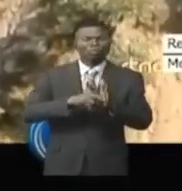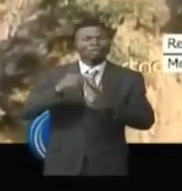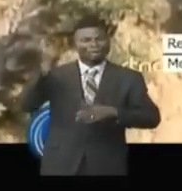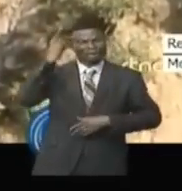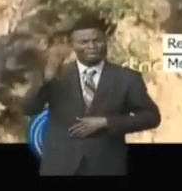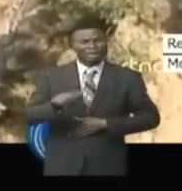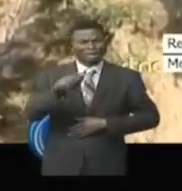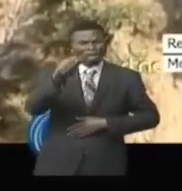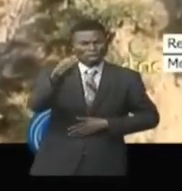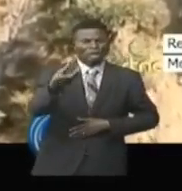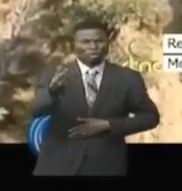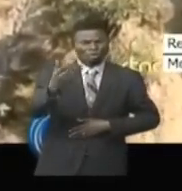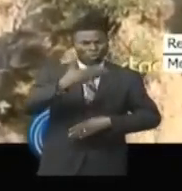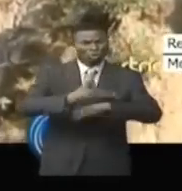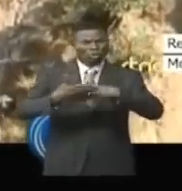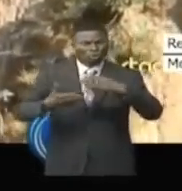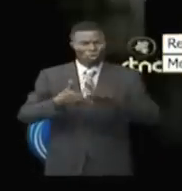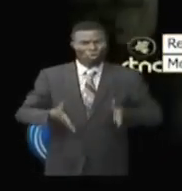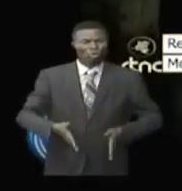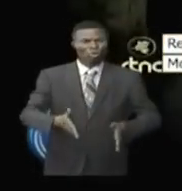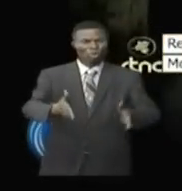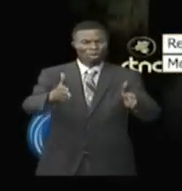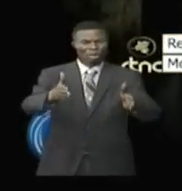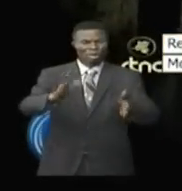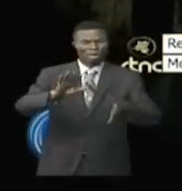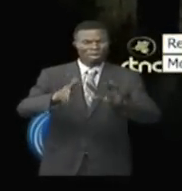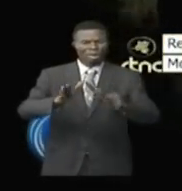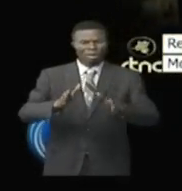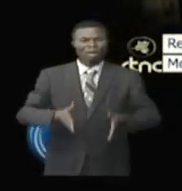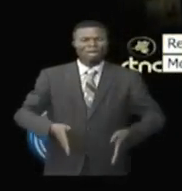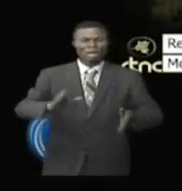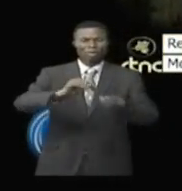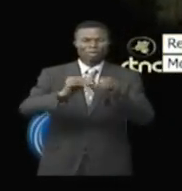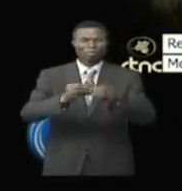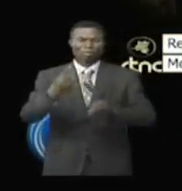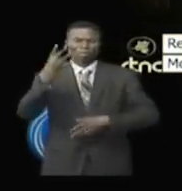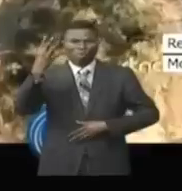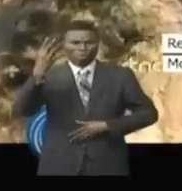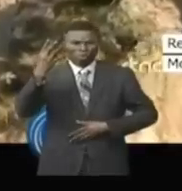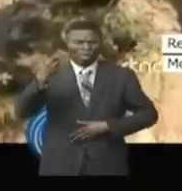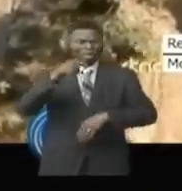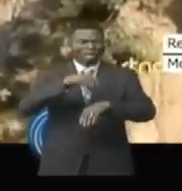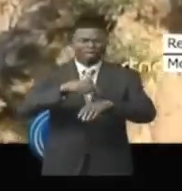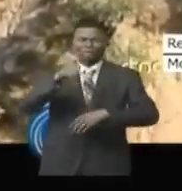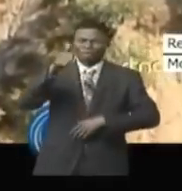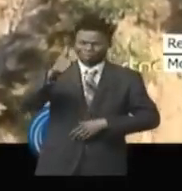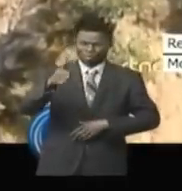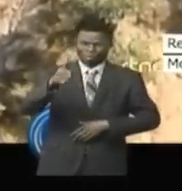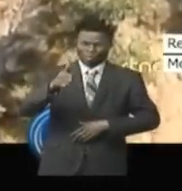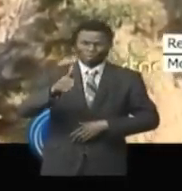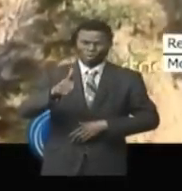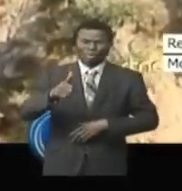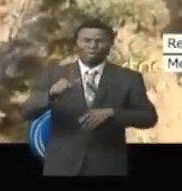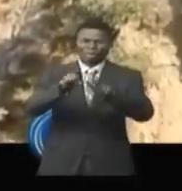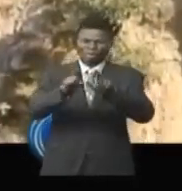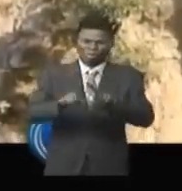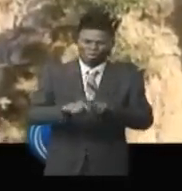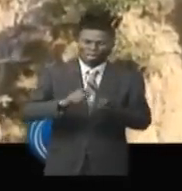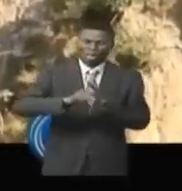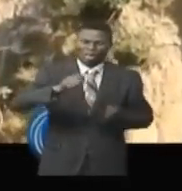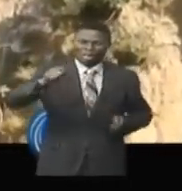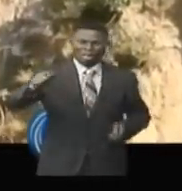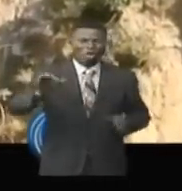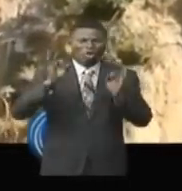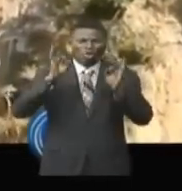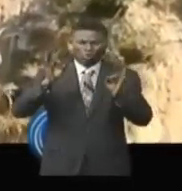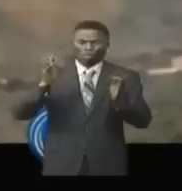de réhabilitation de la chaussée autour du dallo cadre durant cette bonne période sèche. Et à quelques mètres du nouvel ouvrage,